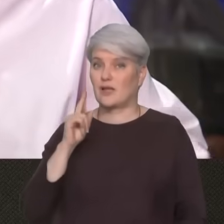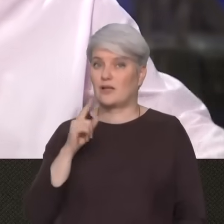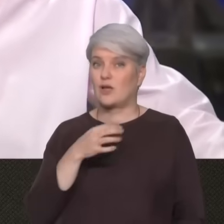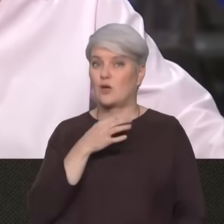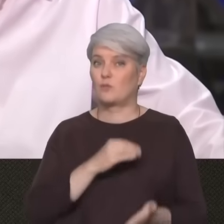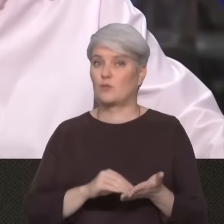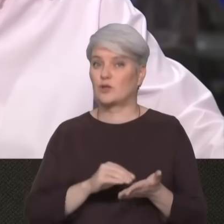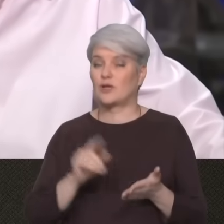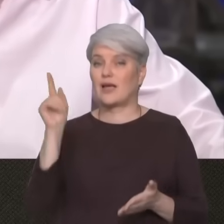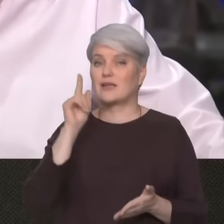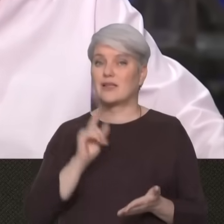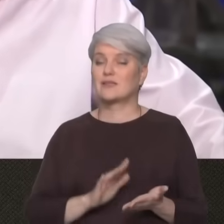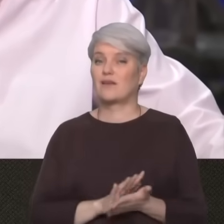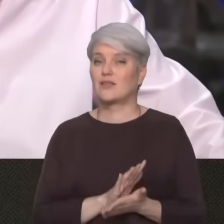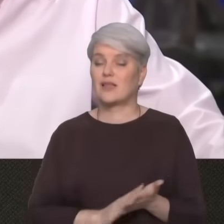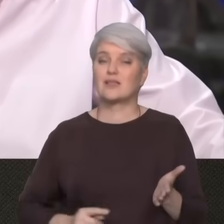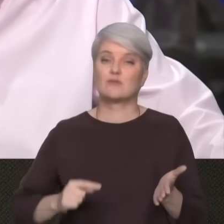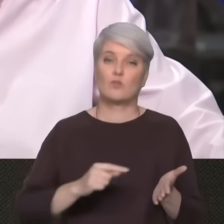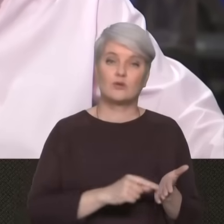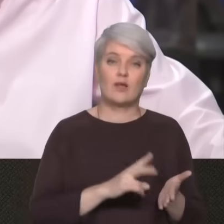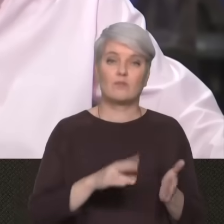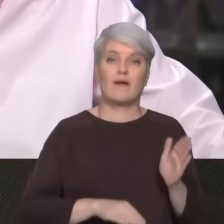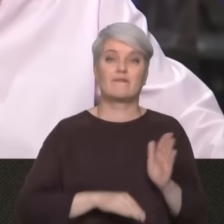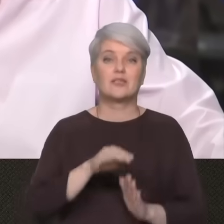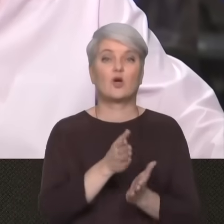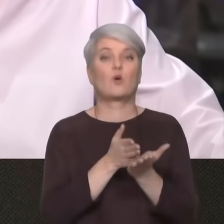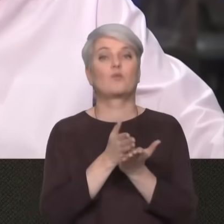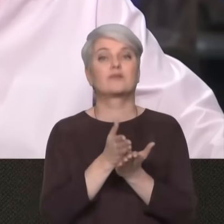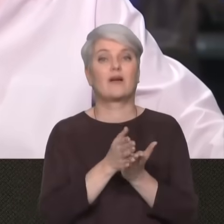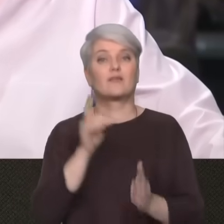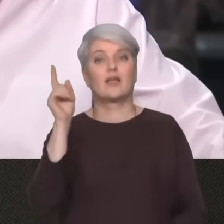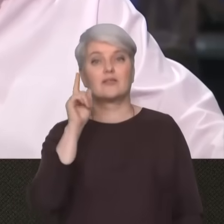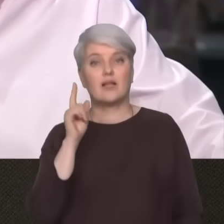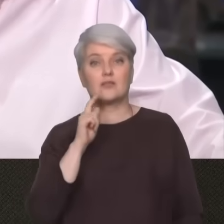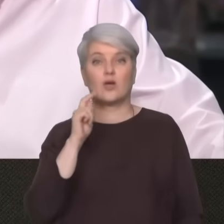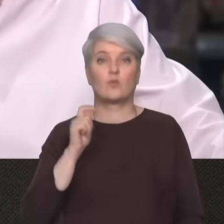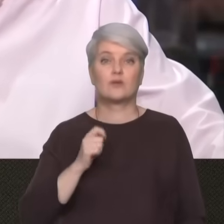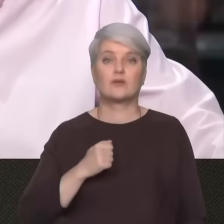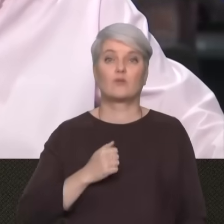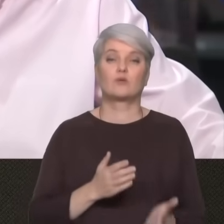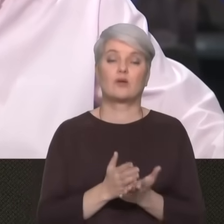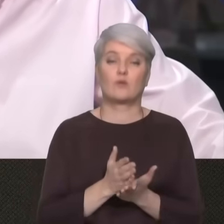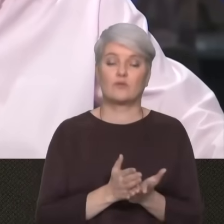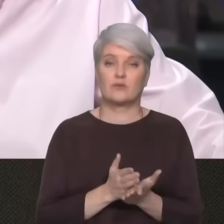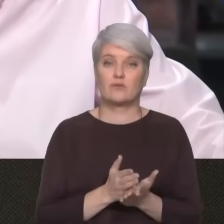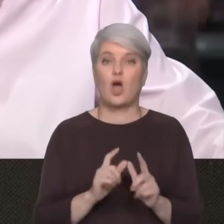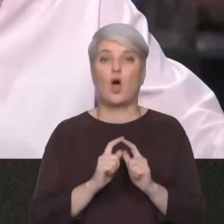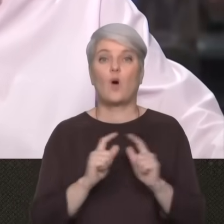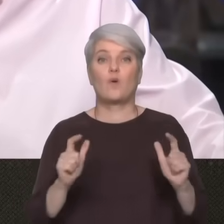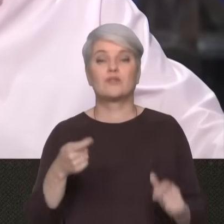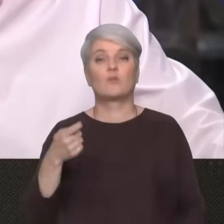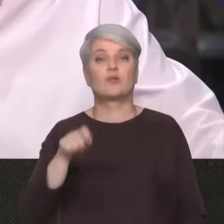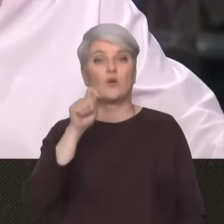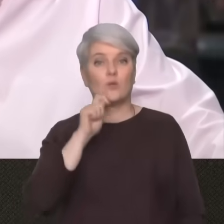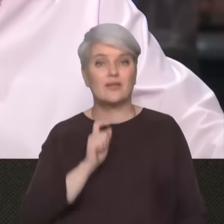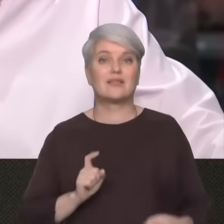повідомляє ізраїльське видання «Валлі» з посиланням на високопоставлених ізраїльських та українських посадовців. Офіс президента України